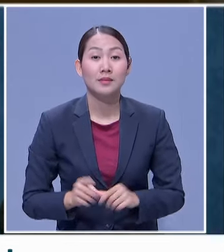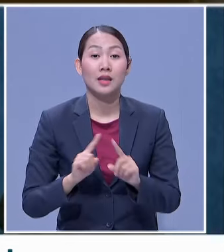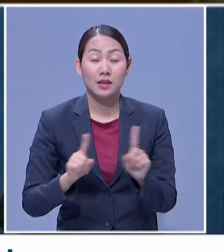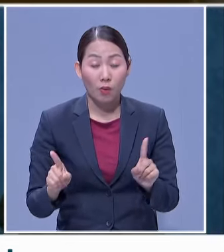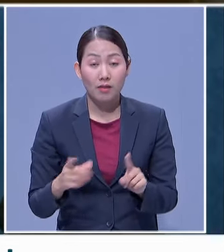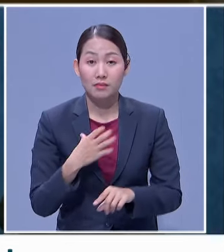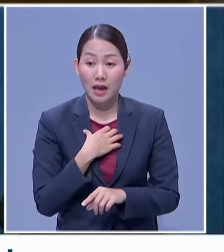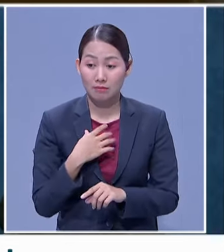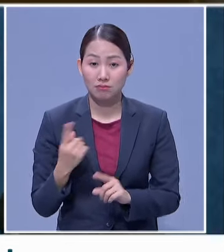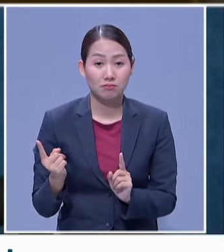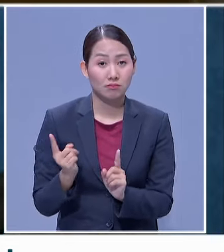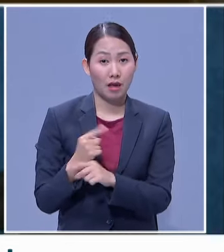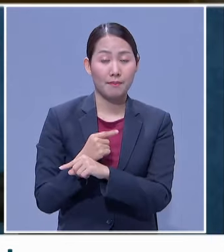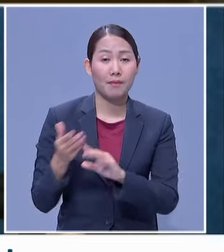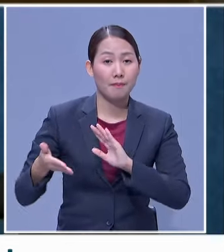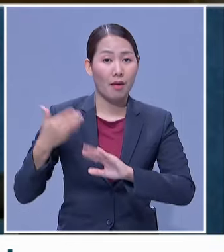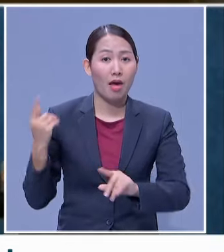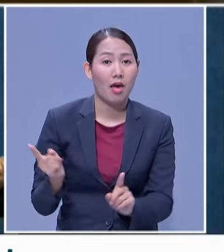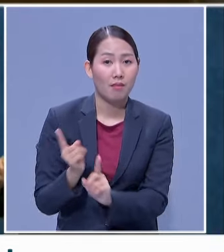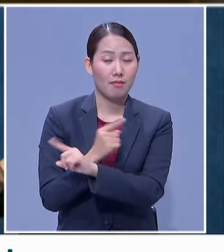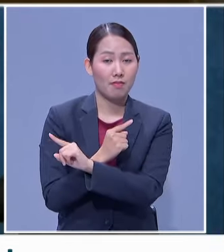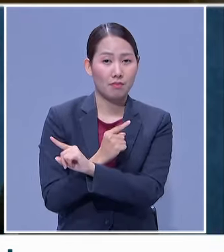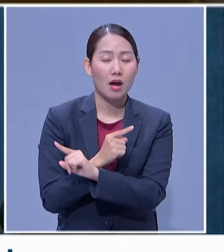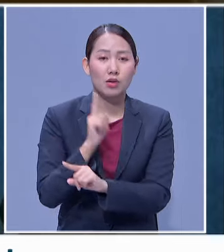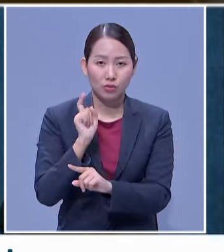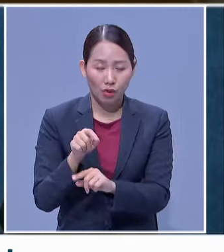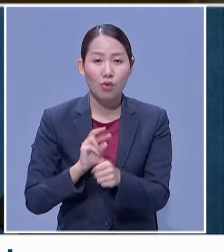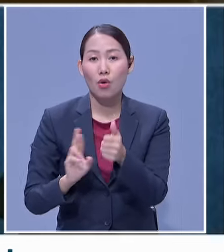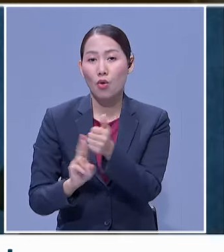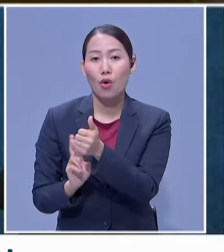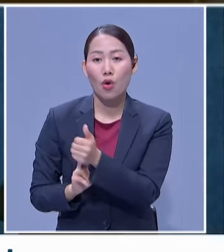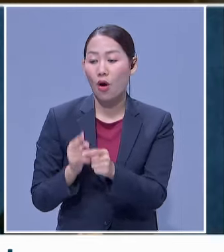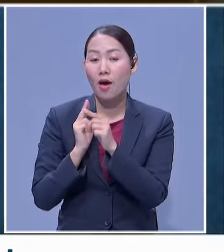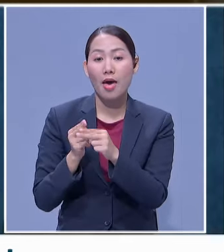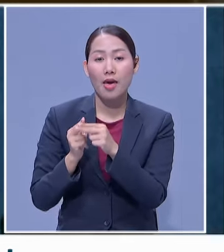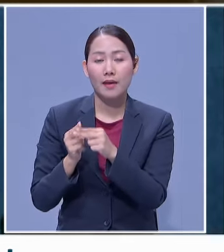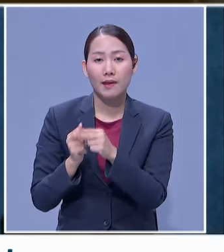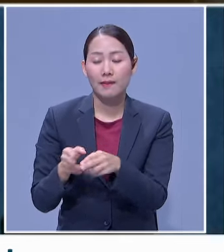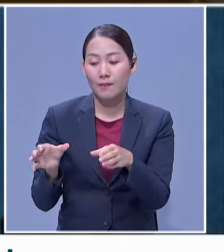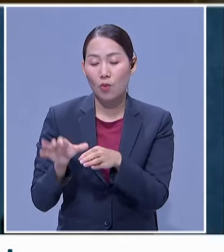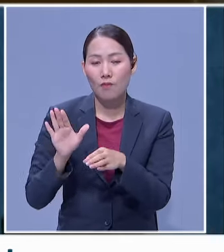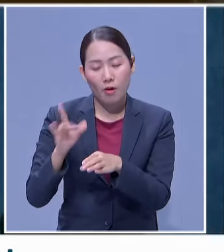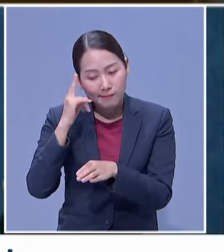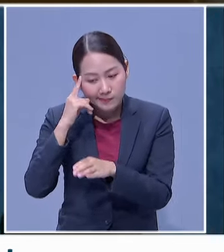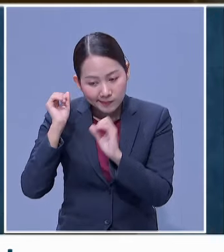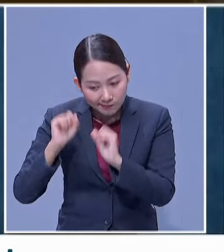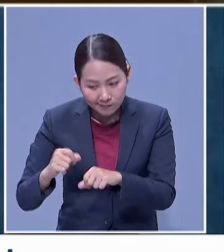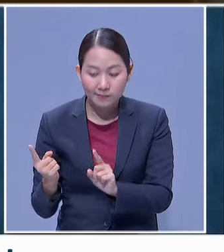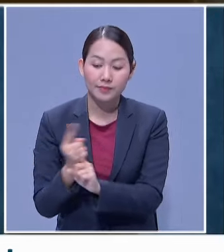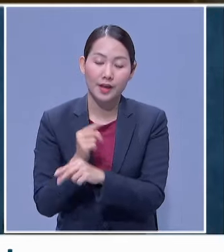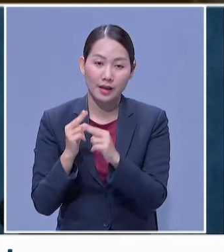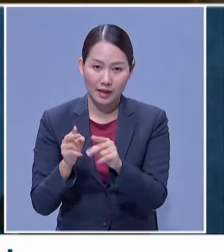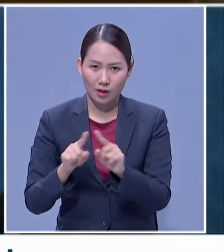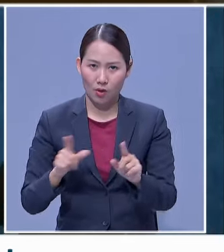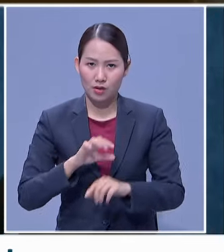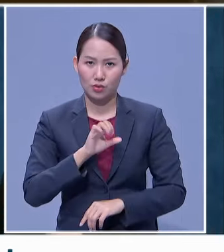มั้ยคะที่จะสลับแตะมือกันขึ้นมาไม่ใช่ว่าด้านล่างเนาะมาขอให้เปลี่ยนทีนี้คุณหมอก็บอกว่าการที่อยู่พรคเดียวกัน